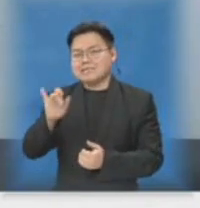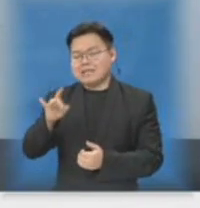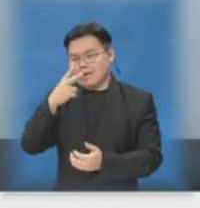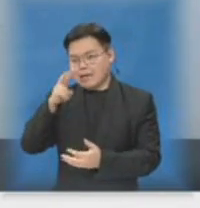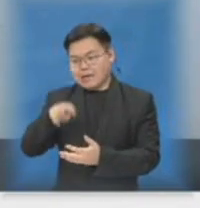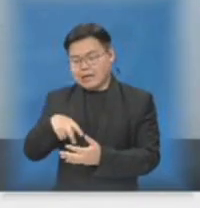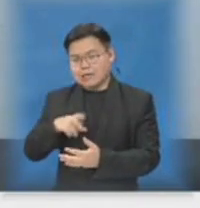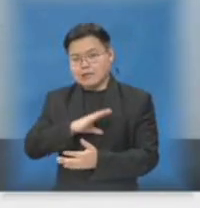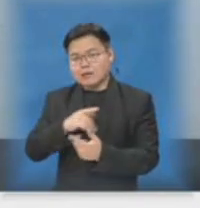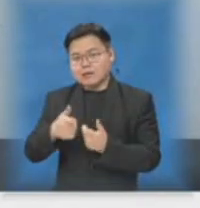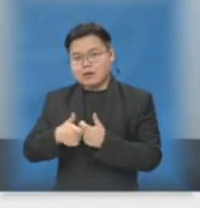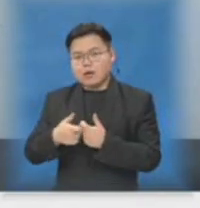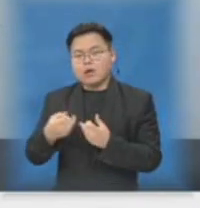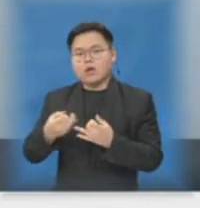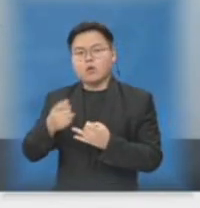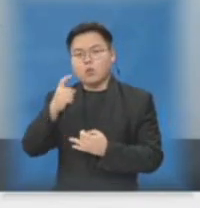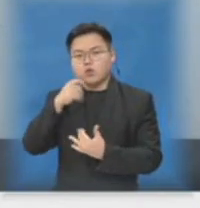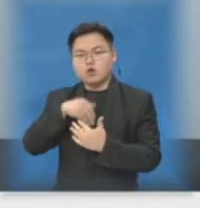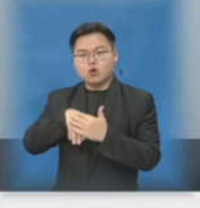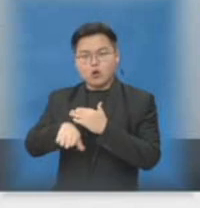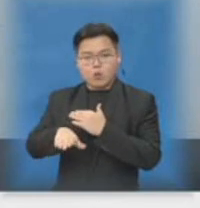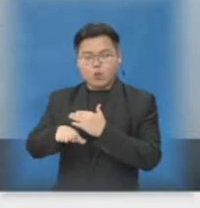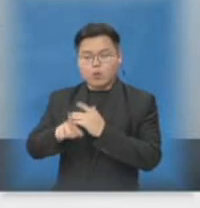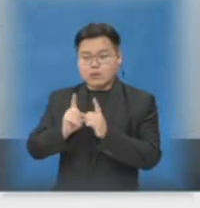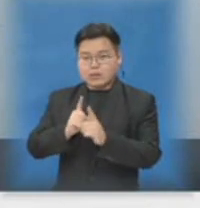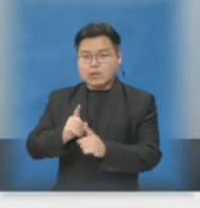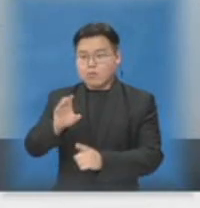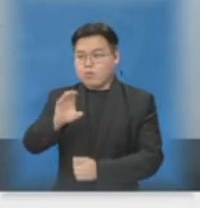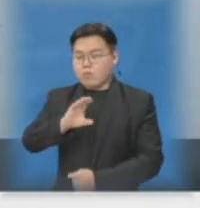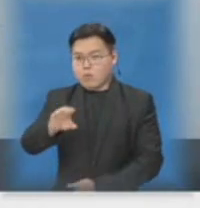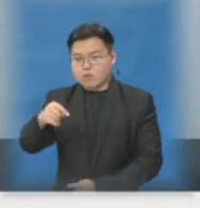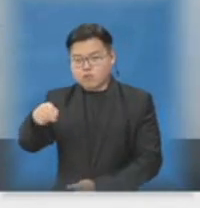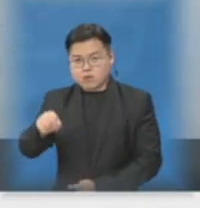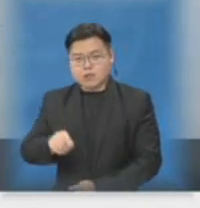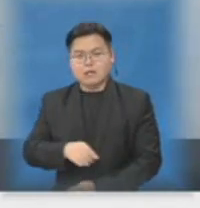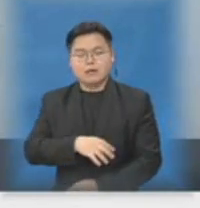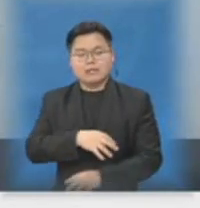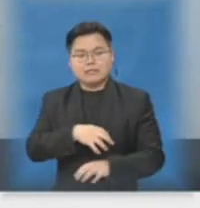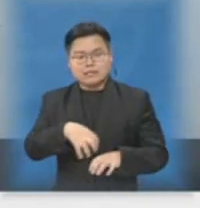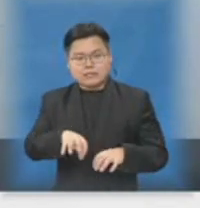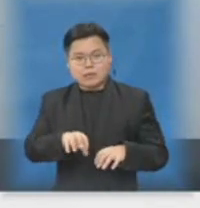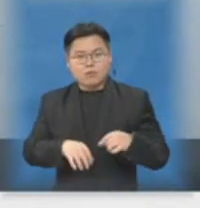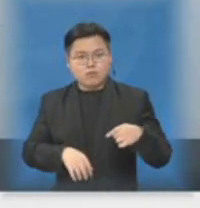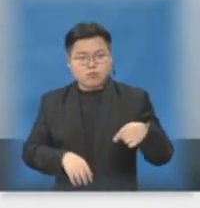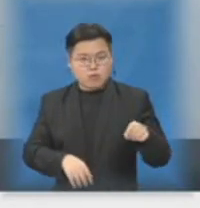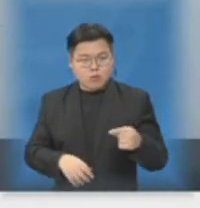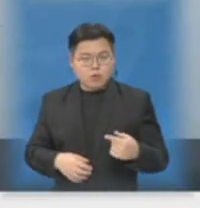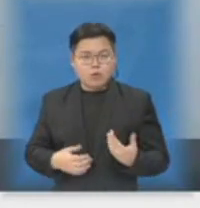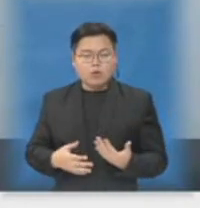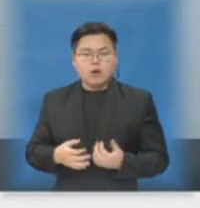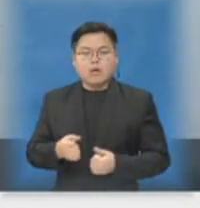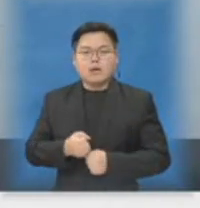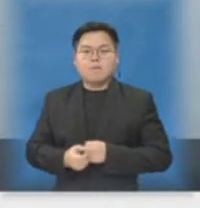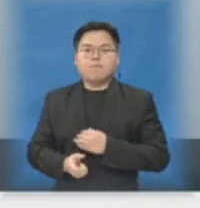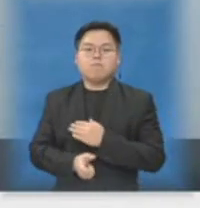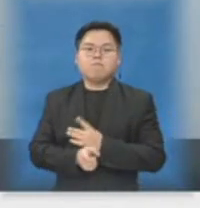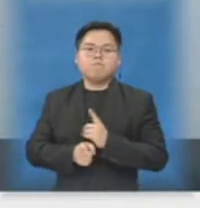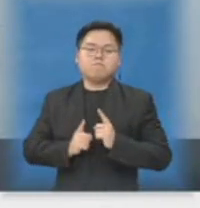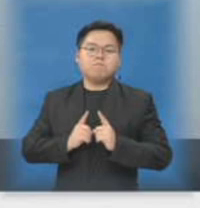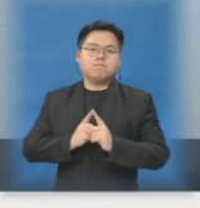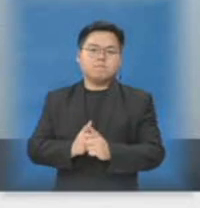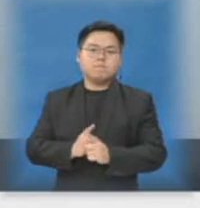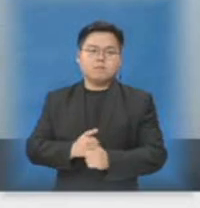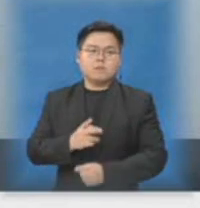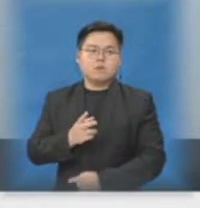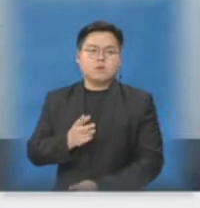захимаар илэрхийлдэг. Энэний дагуу одоо байгууллага одоо салбар тодорхой одоо ажил мэргэжлийн хүрээнд одоо төрийн